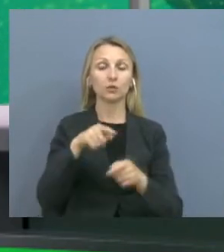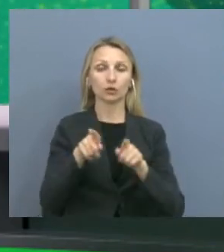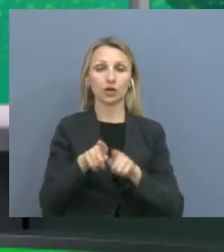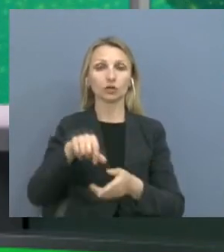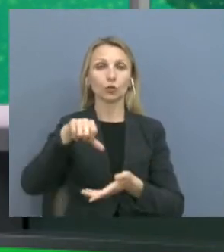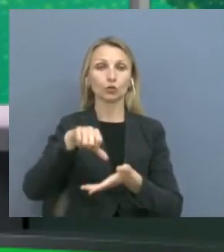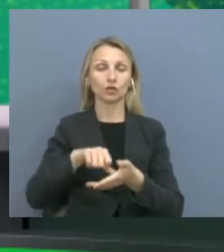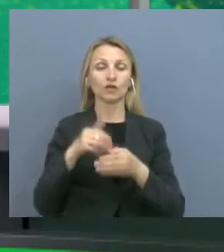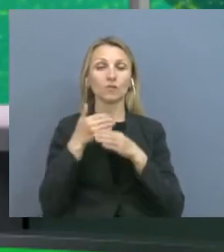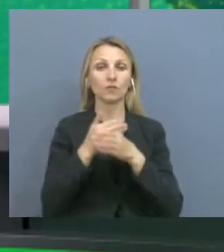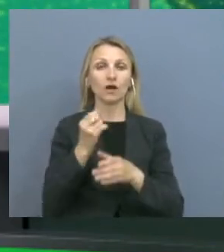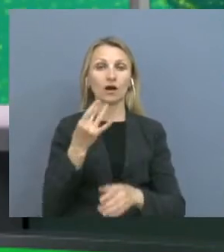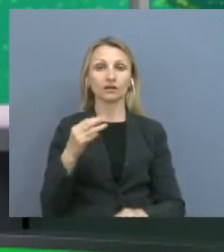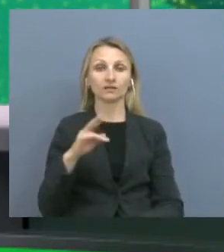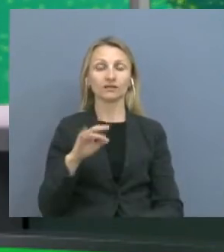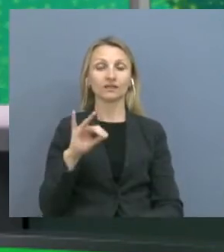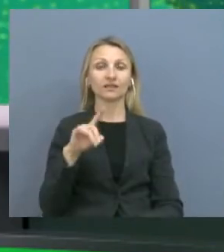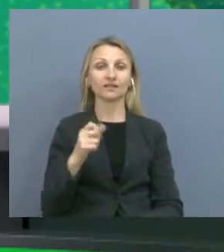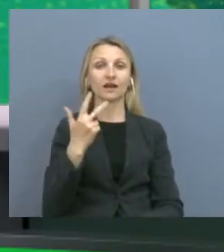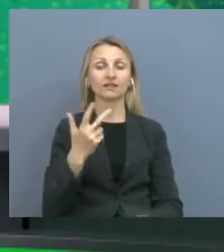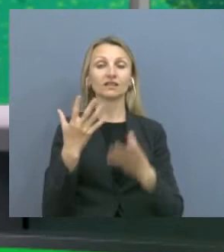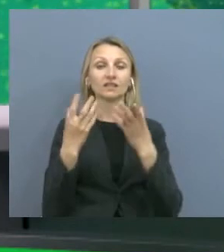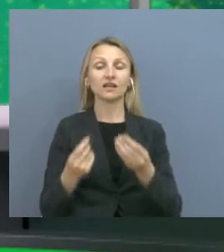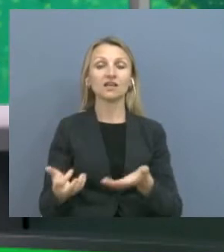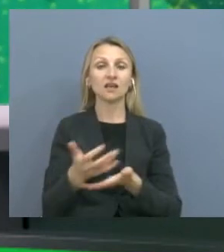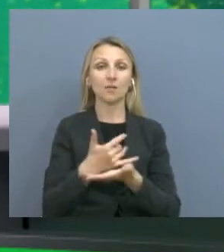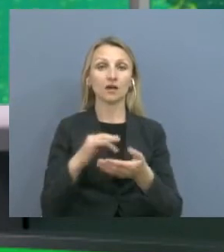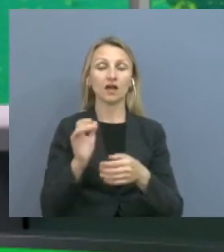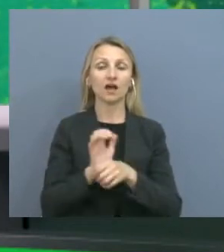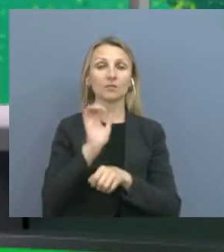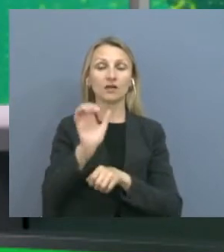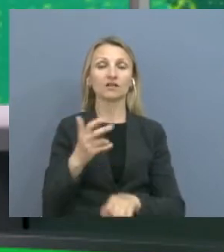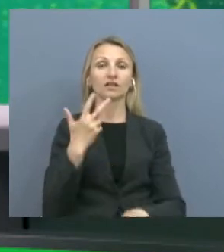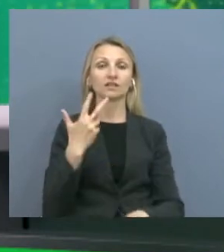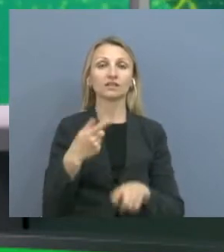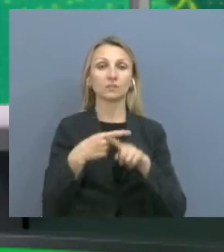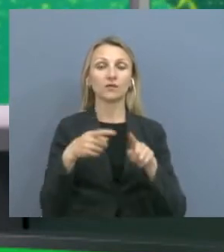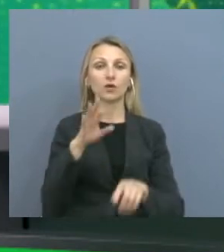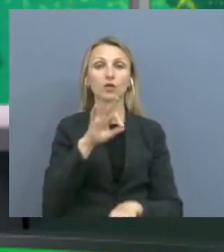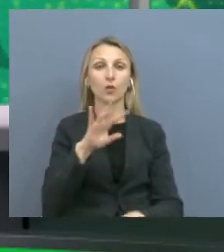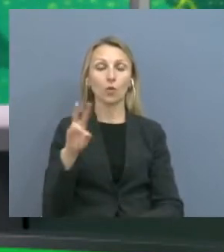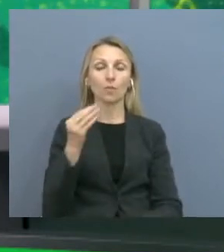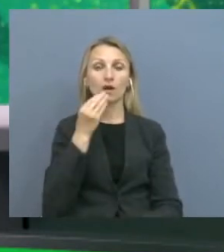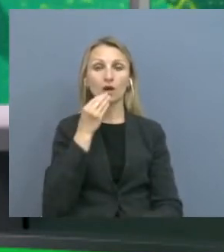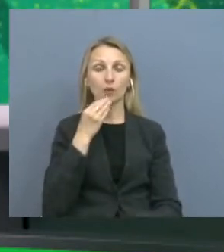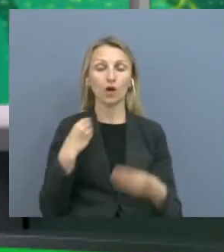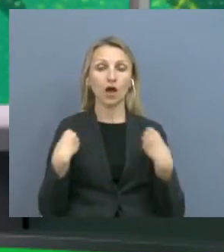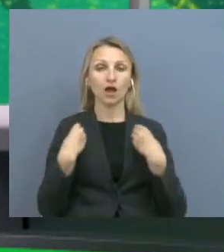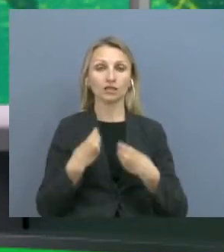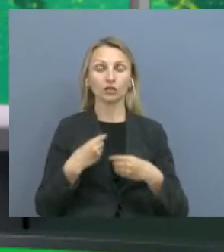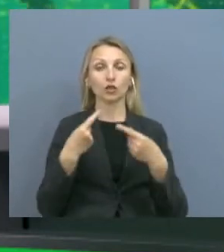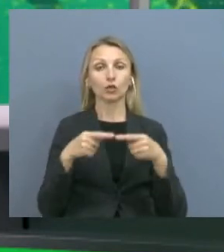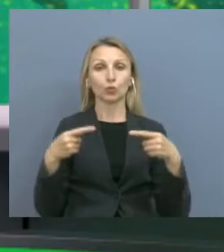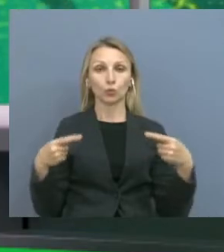участие в благотворительной акции и за 3 дня собрали и отправили более 3,5 тонн продуктов питания, одежды и других